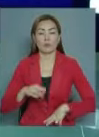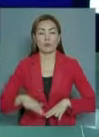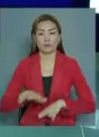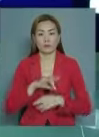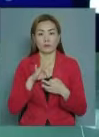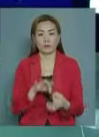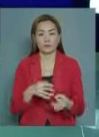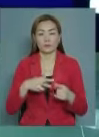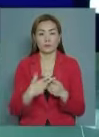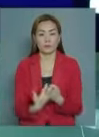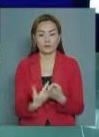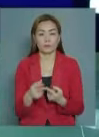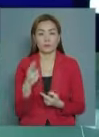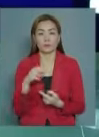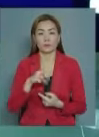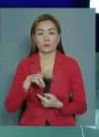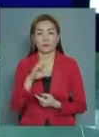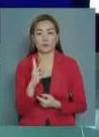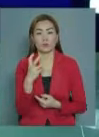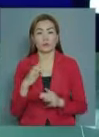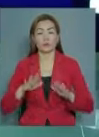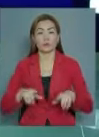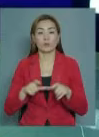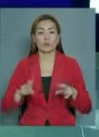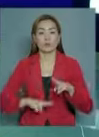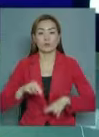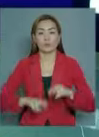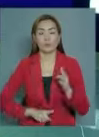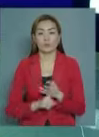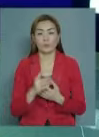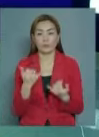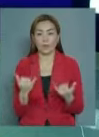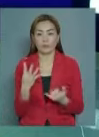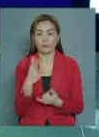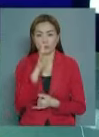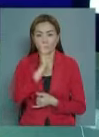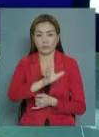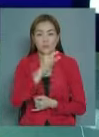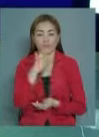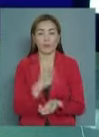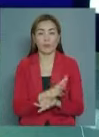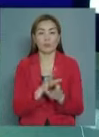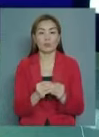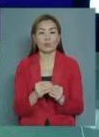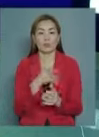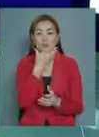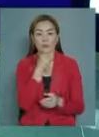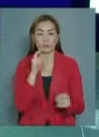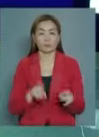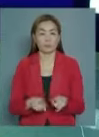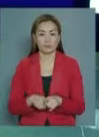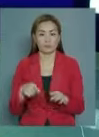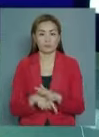нысаны аяқсыз қалған. Дамбы селосындағы 300 орындық мектеп құрылысының басталғанына 4 жылдан асқан. Сырты жарқырап бүтін